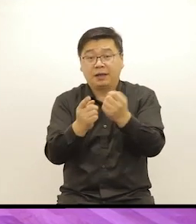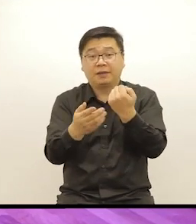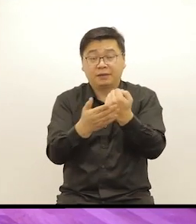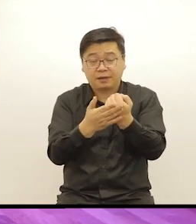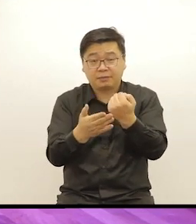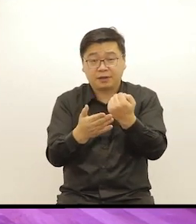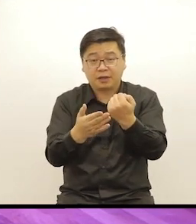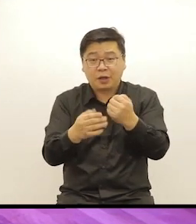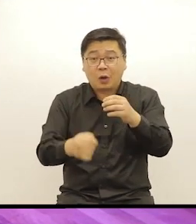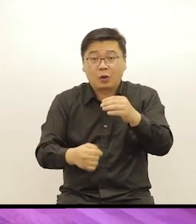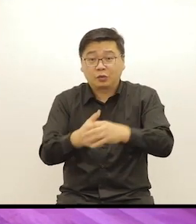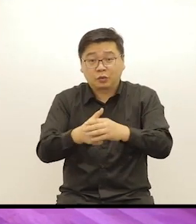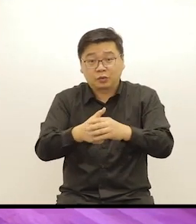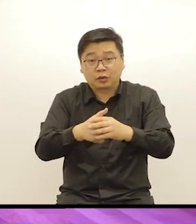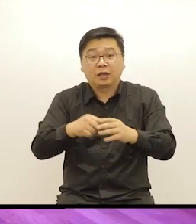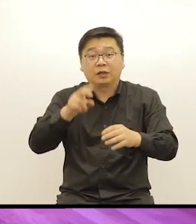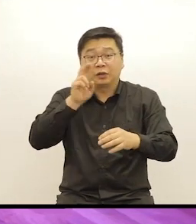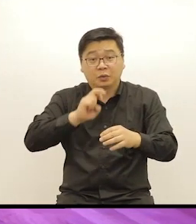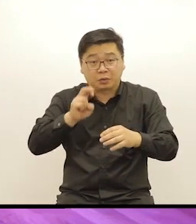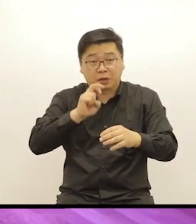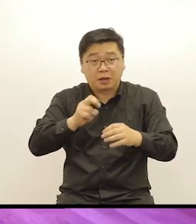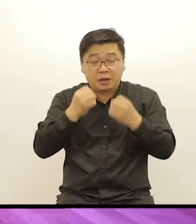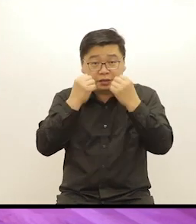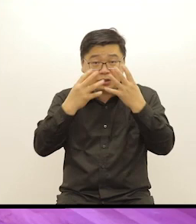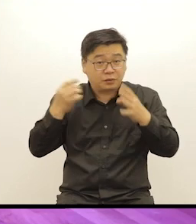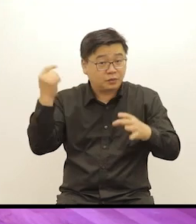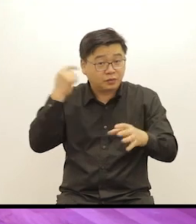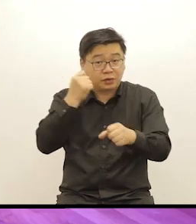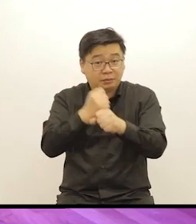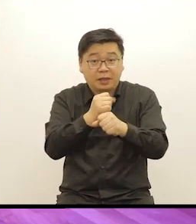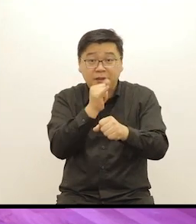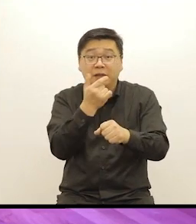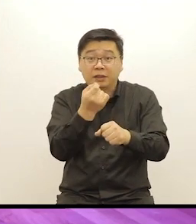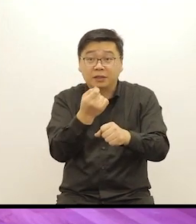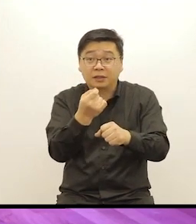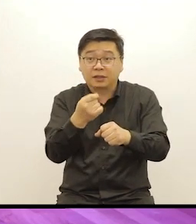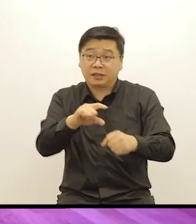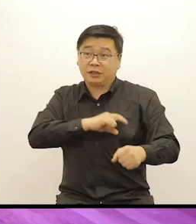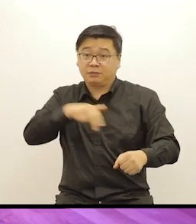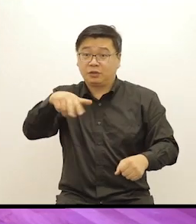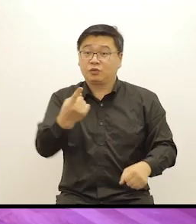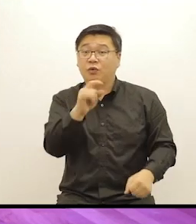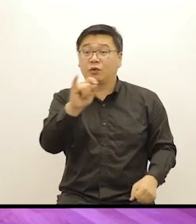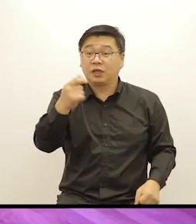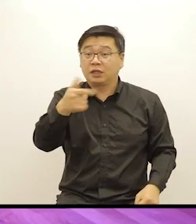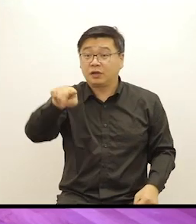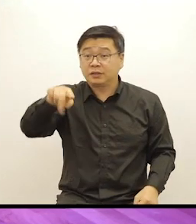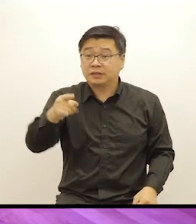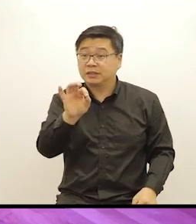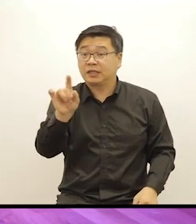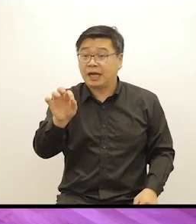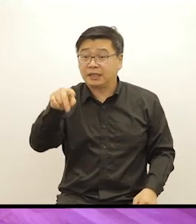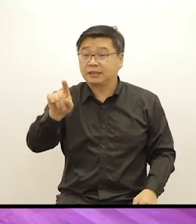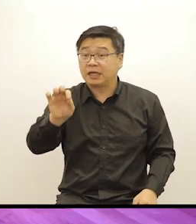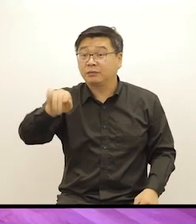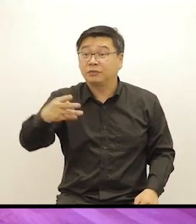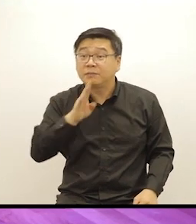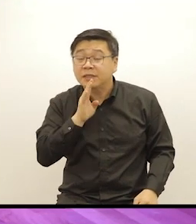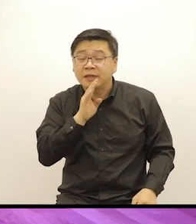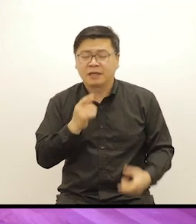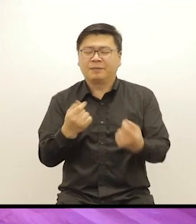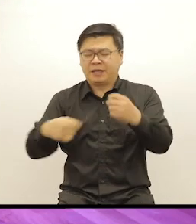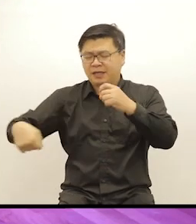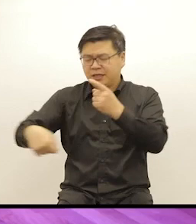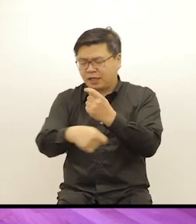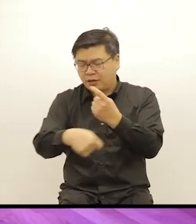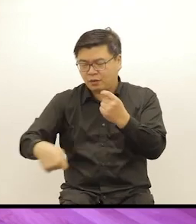좀 독특한 구성 속에서 새로운 앙상블을 만들게 된 게 조이너스 앙상블이죠. 아, 첼로랑 더해서